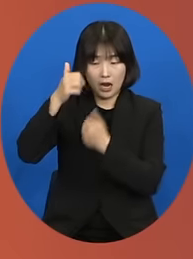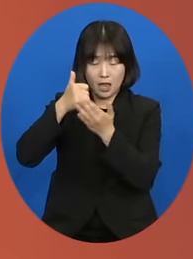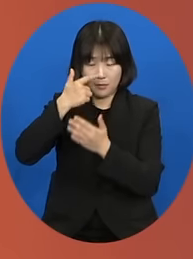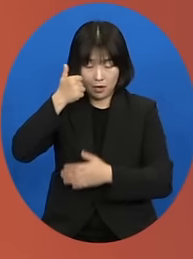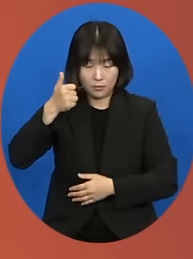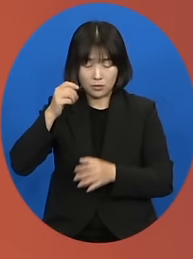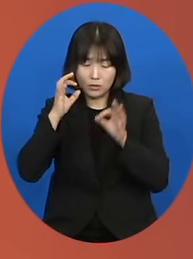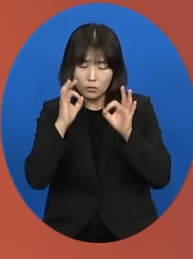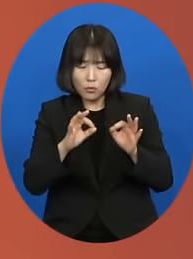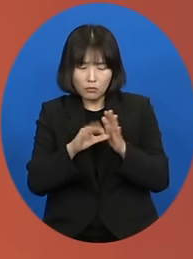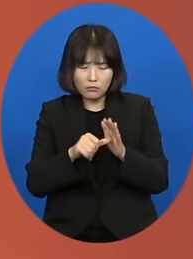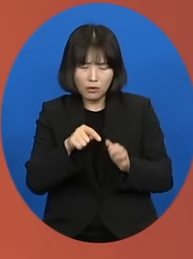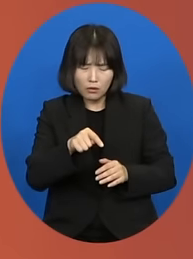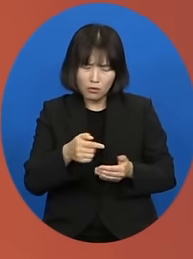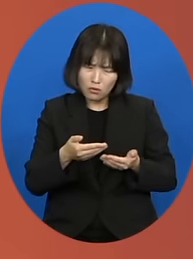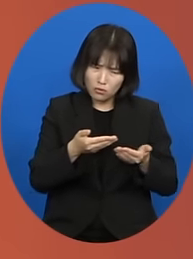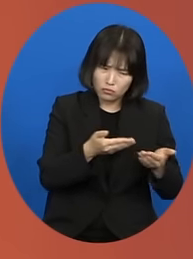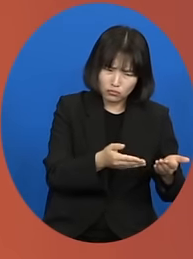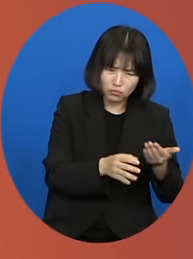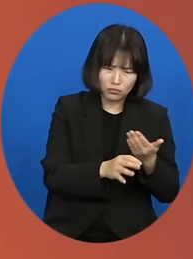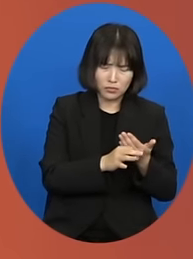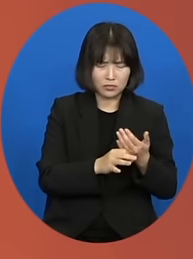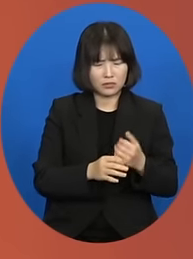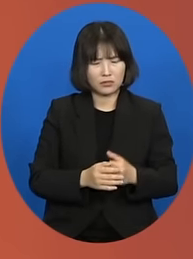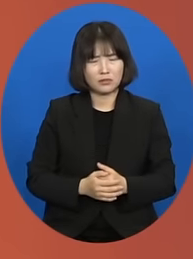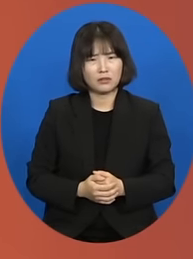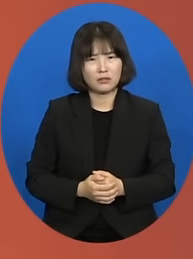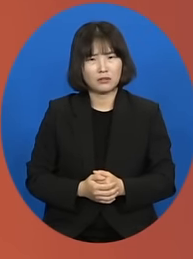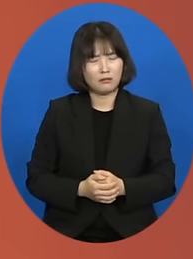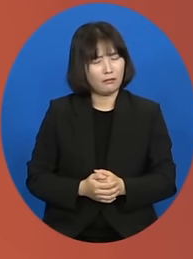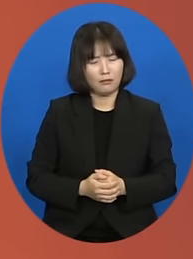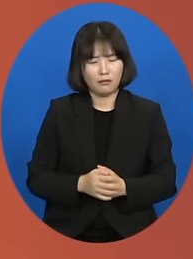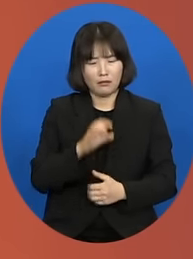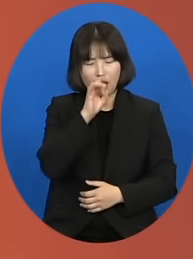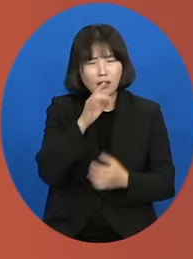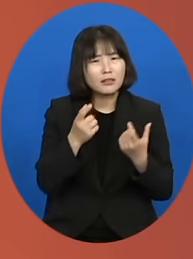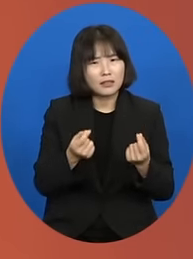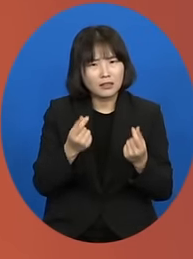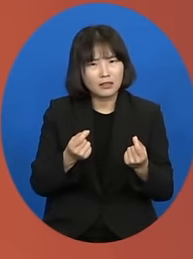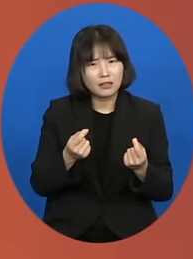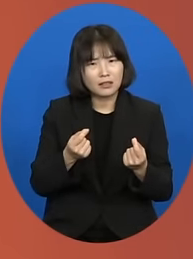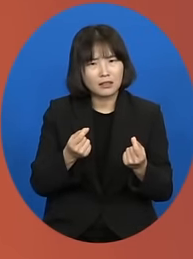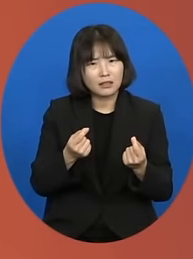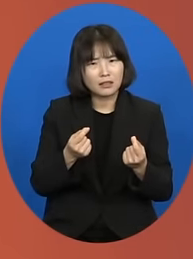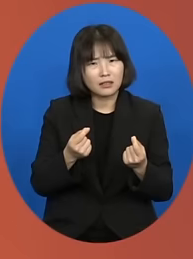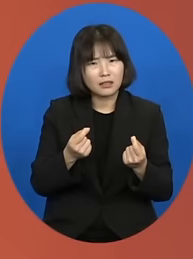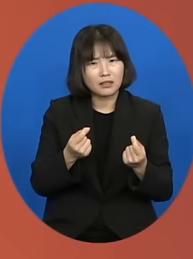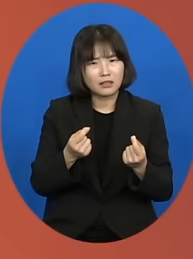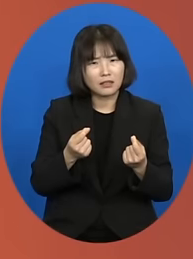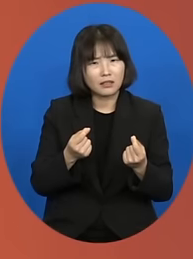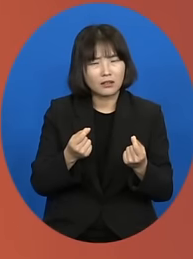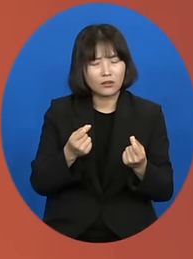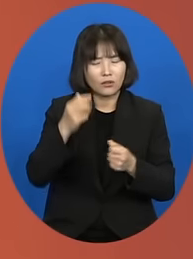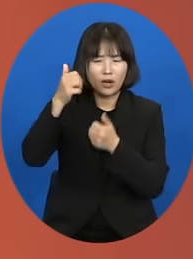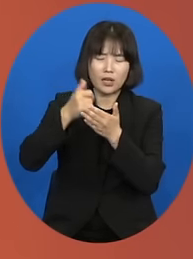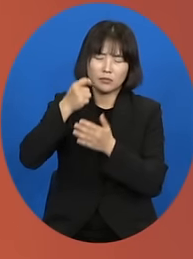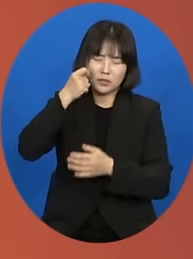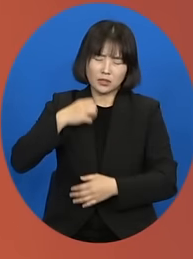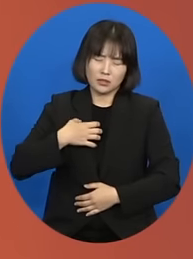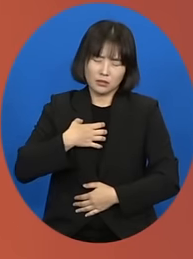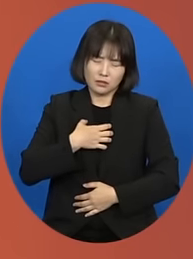보시기에 얘한테 이거 주었다가는 이거 주면 안 될 것 같은데 라고 하나님께서